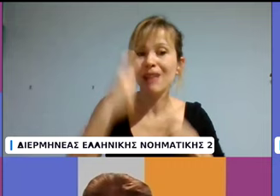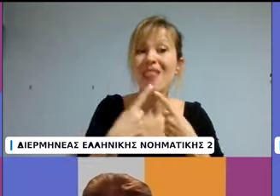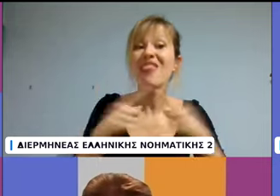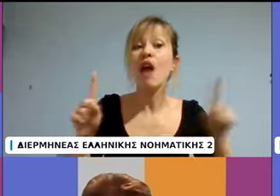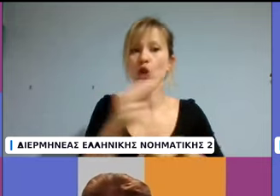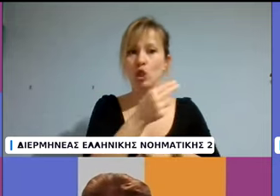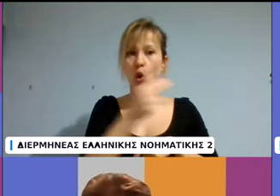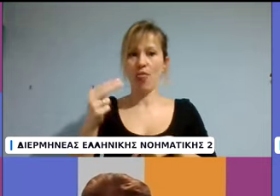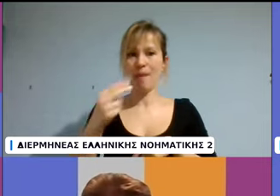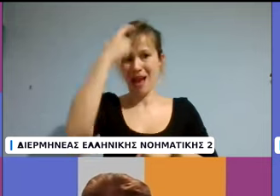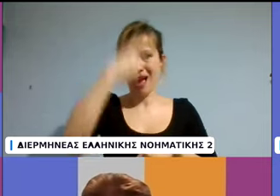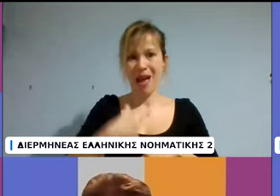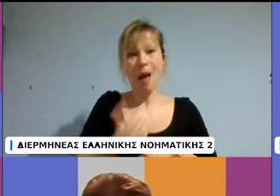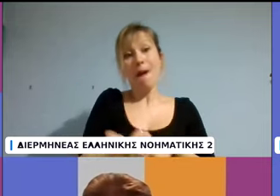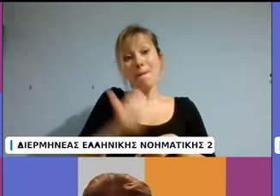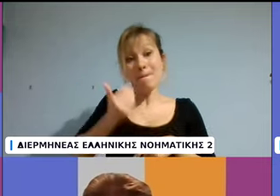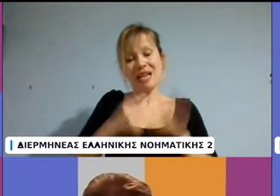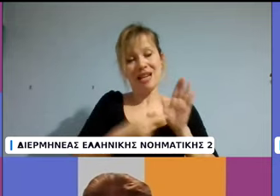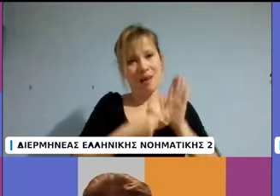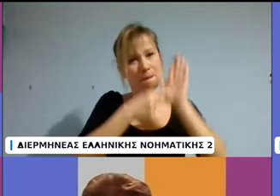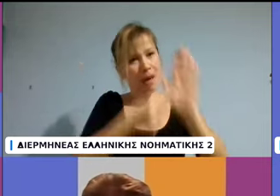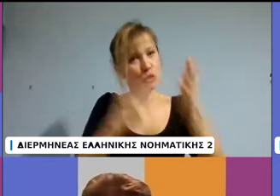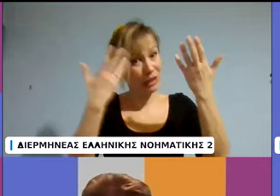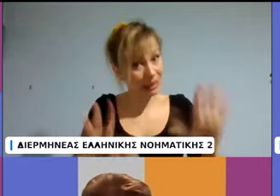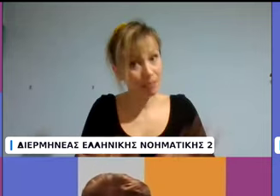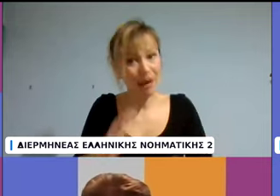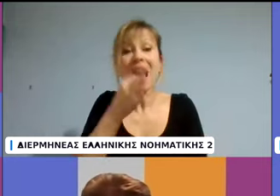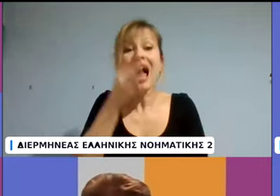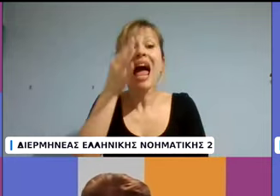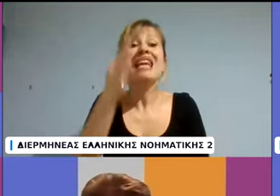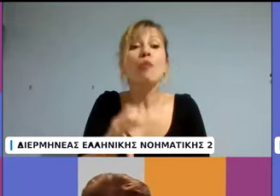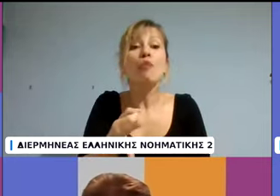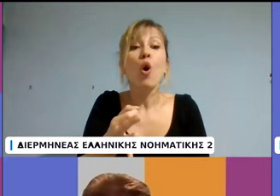αναφέρθηκα στην παρουσίαση. Να το ξεχωρίσουμε λίγο τι σημαίνει σενάριο.